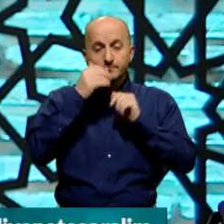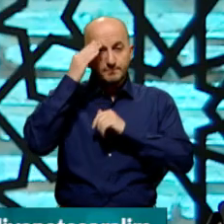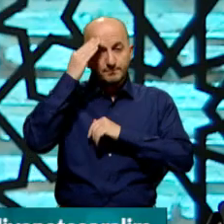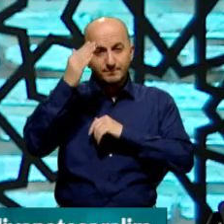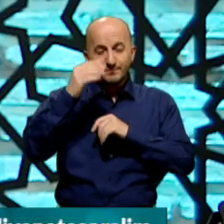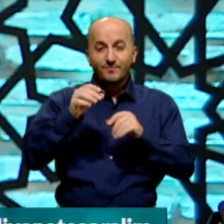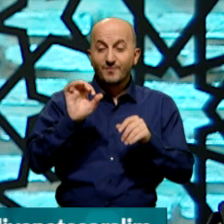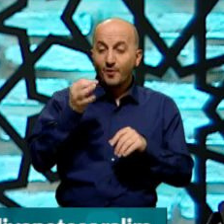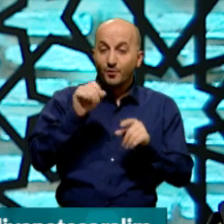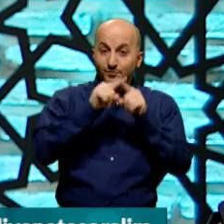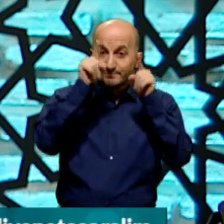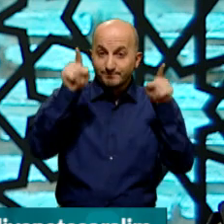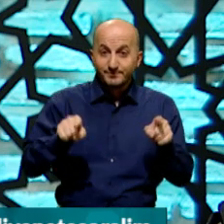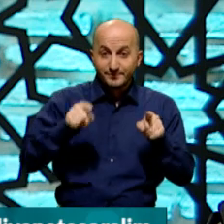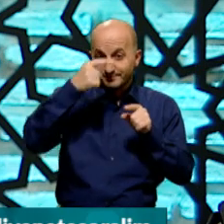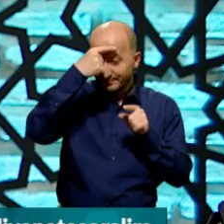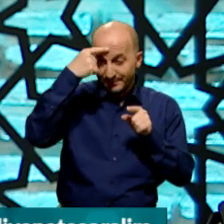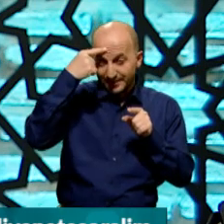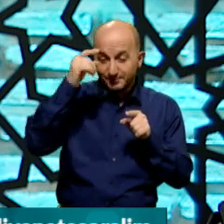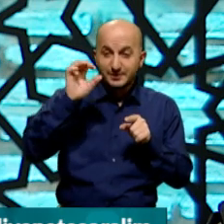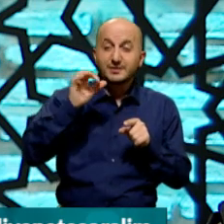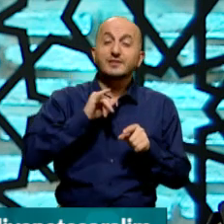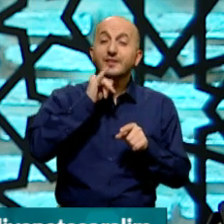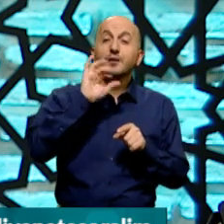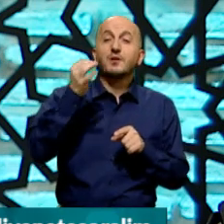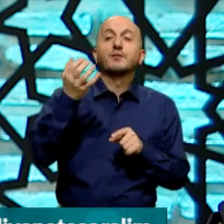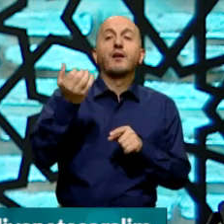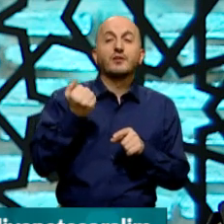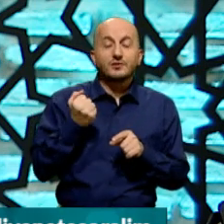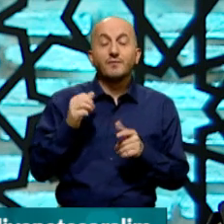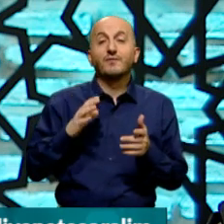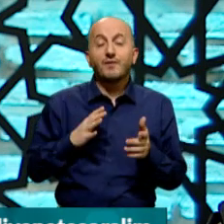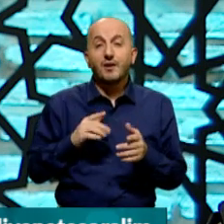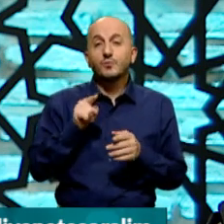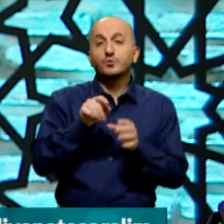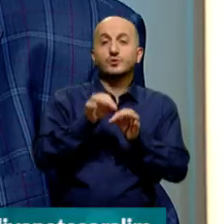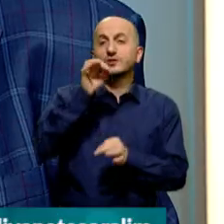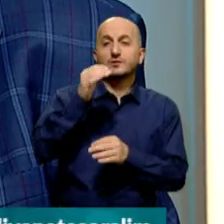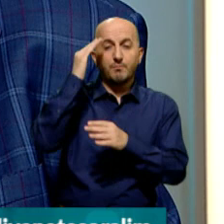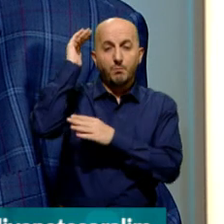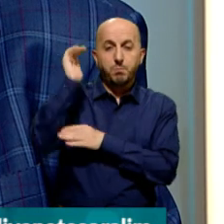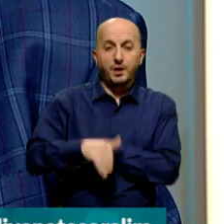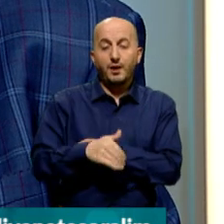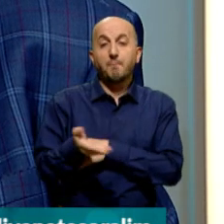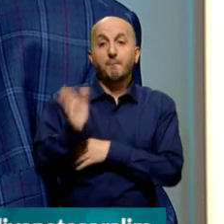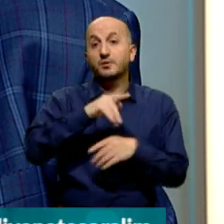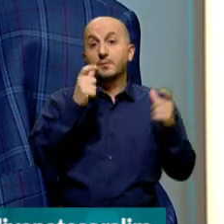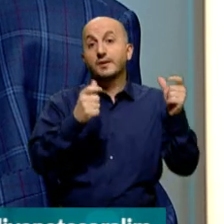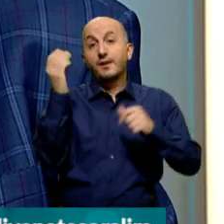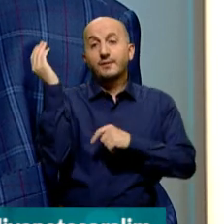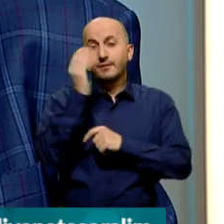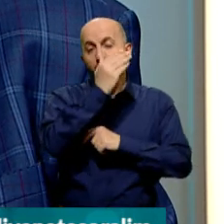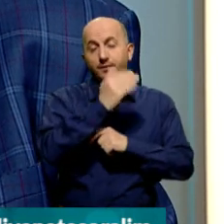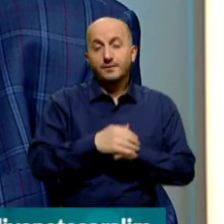efendim. Kuyumcudan belli bir gram altın alacağım var. Fakat bu kişi battım diye başka bir ile gitmiş diyor